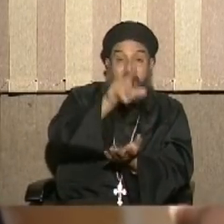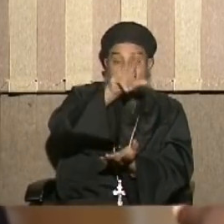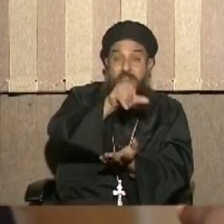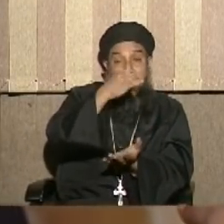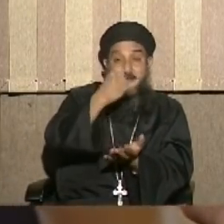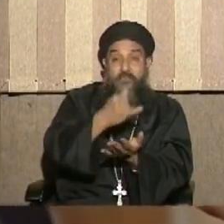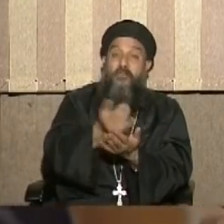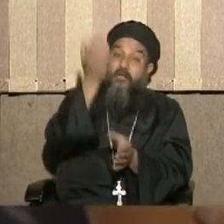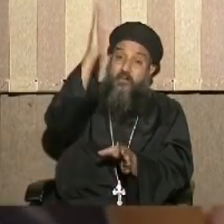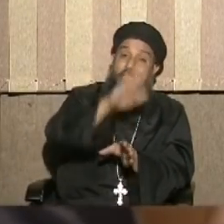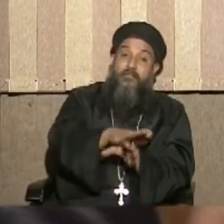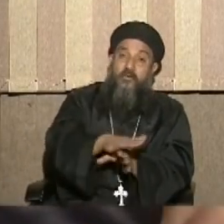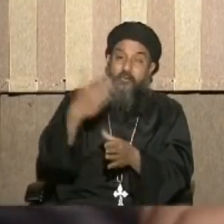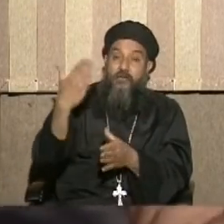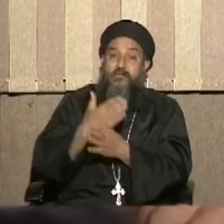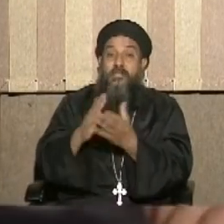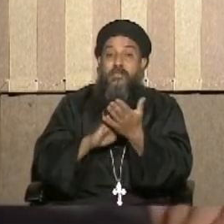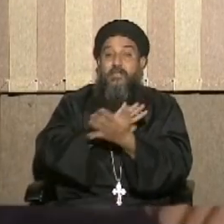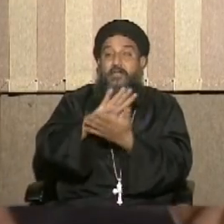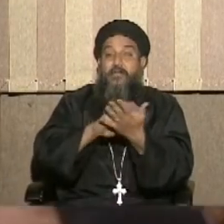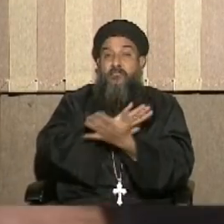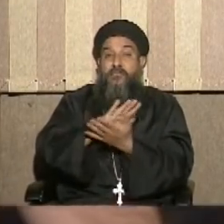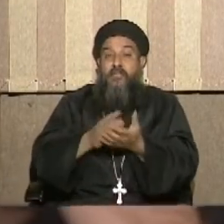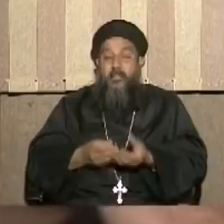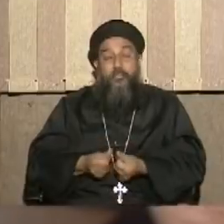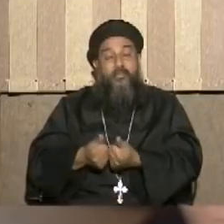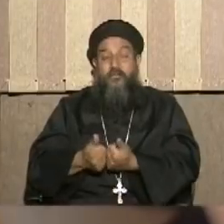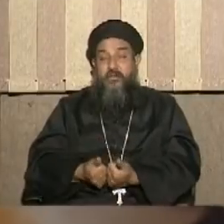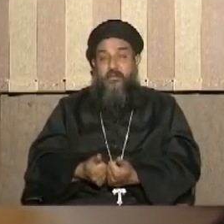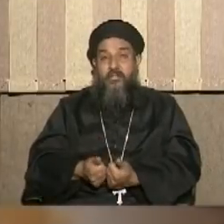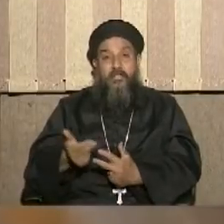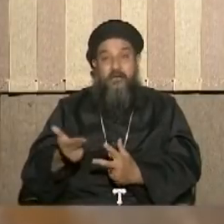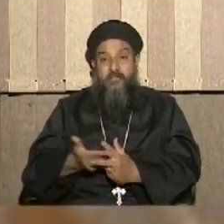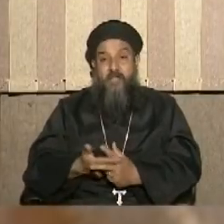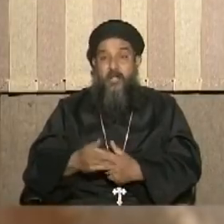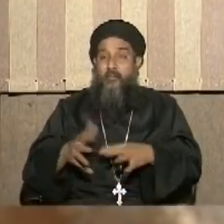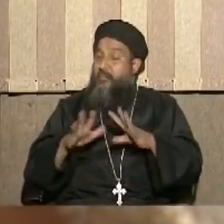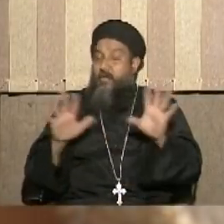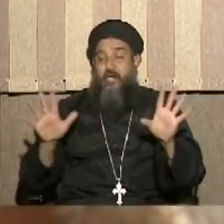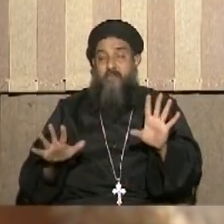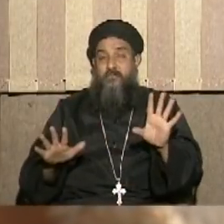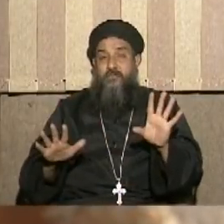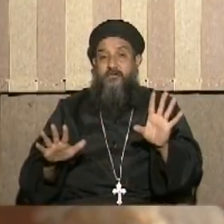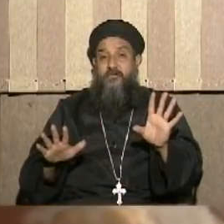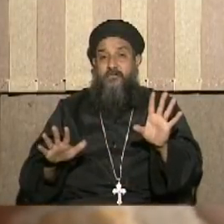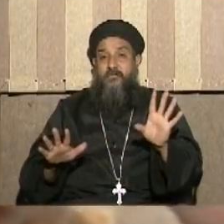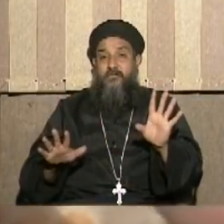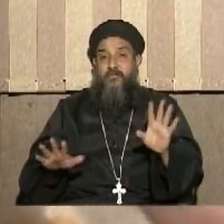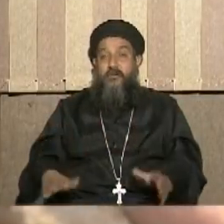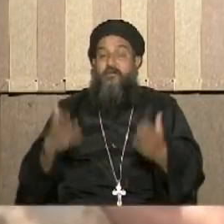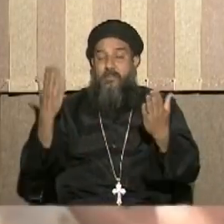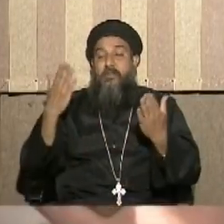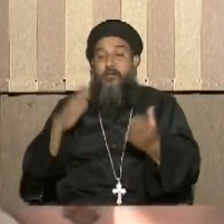وملك الحيات، وتسحق الأسد